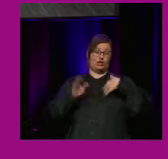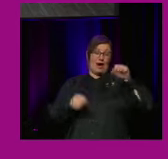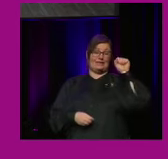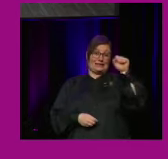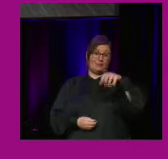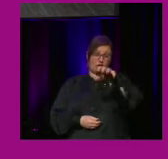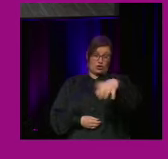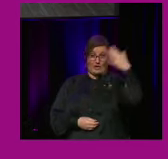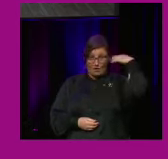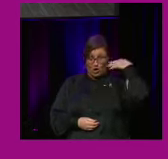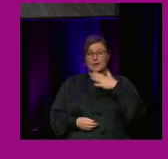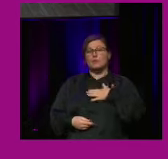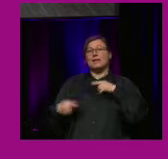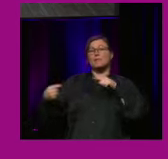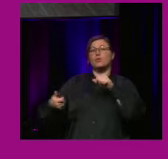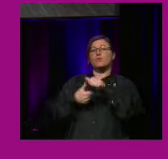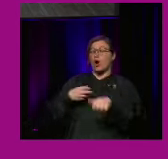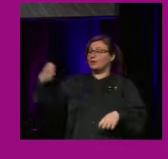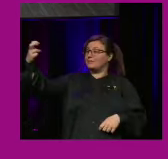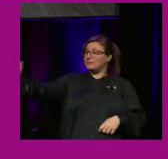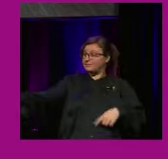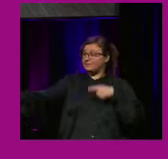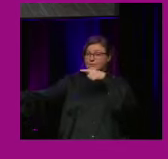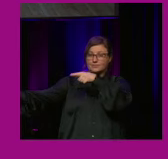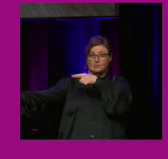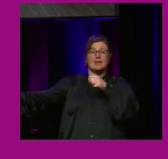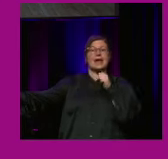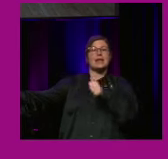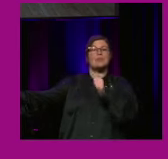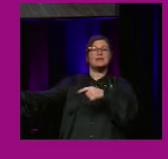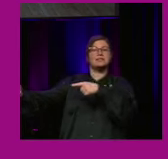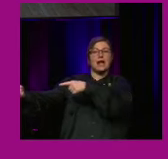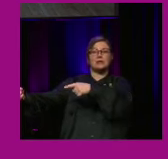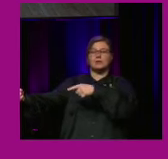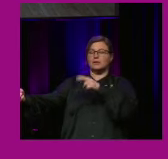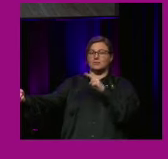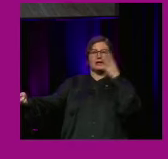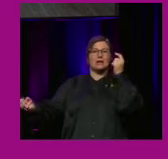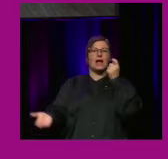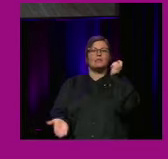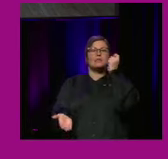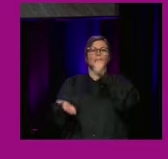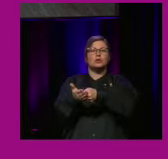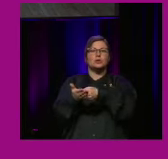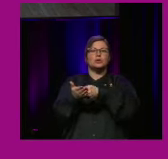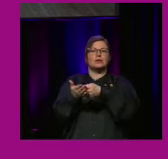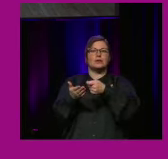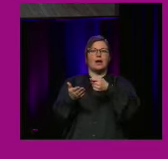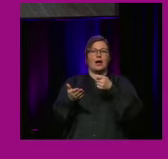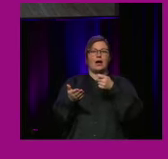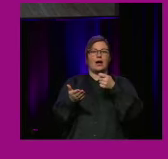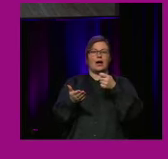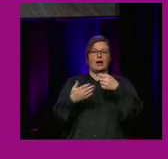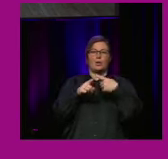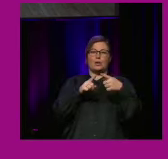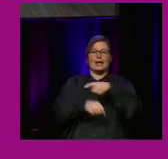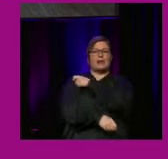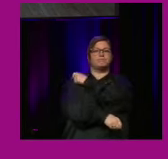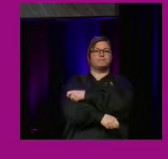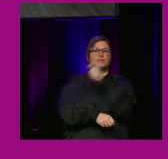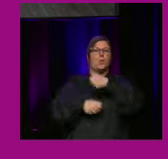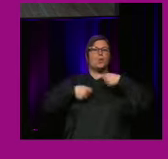staten, då sitter en representant för JK som kan faktiskt besluta om att förelägga disciplinära åtgärder